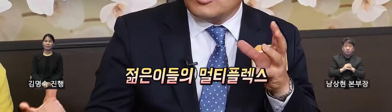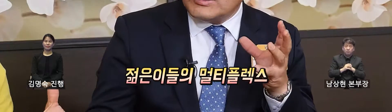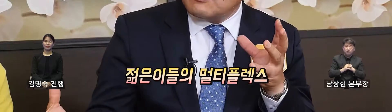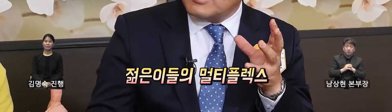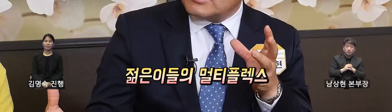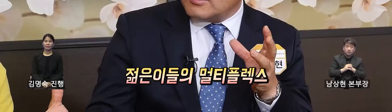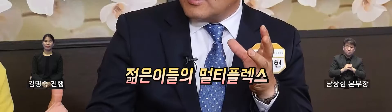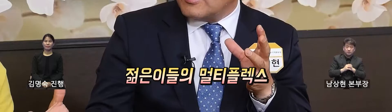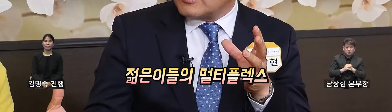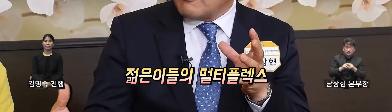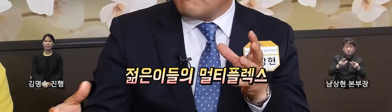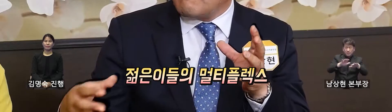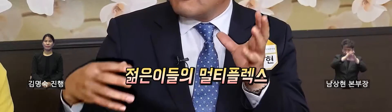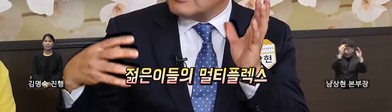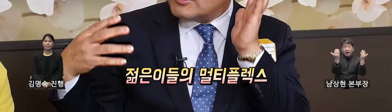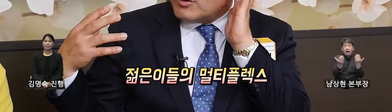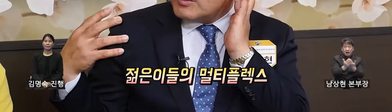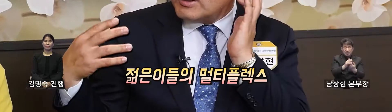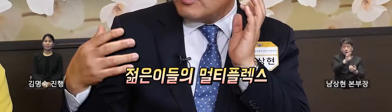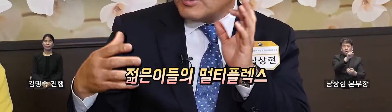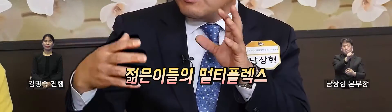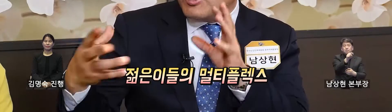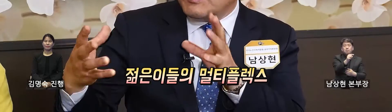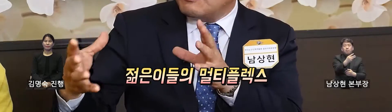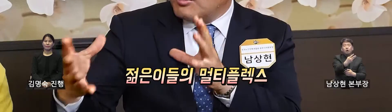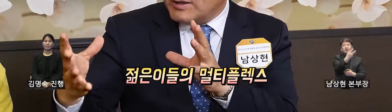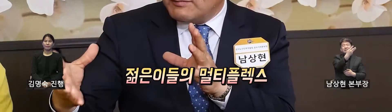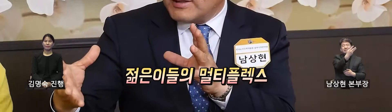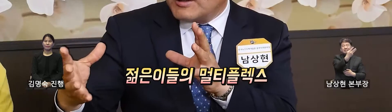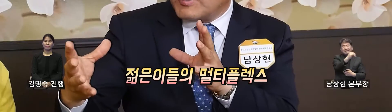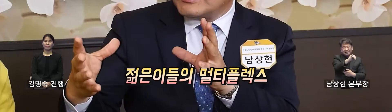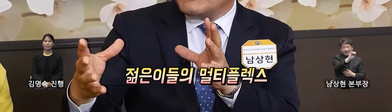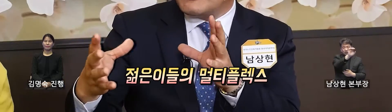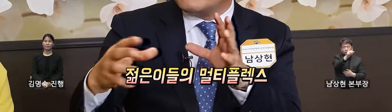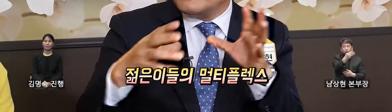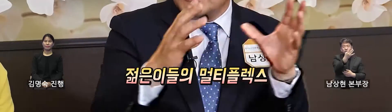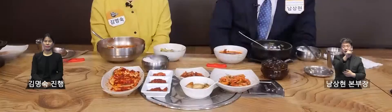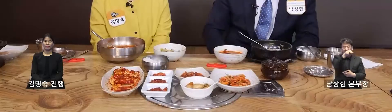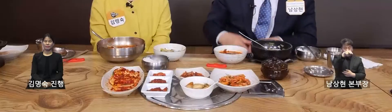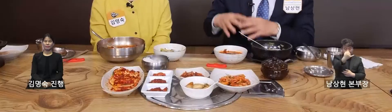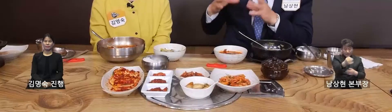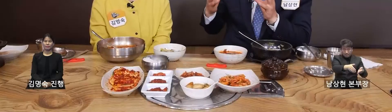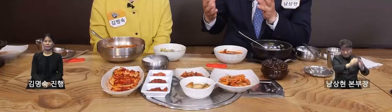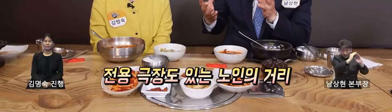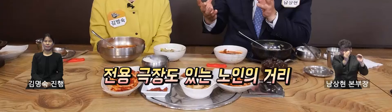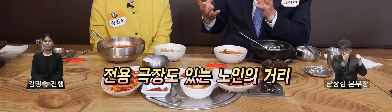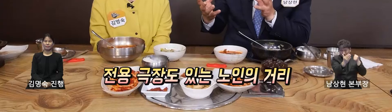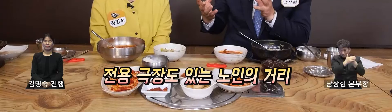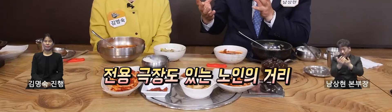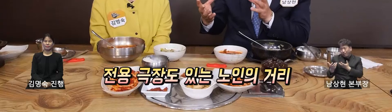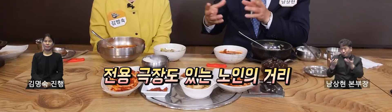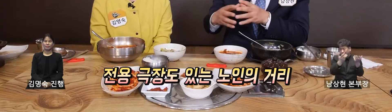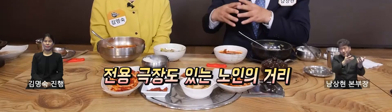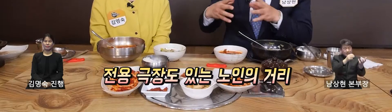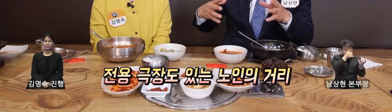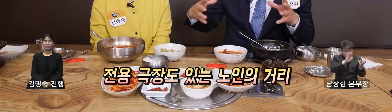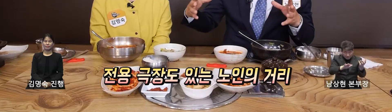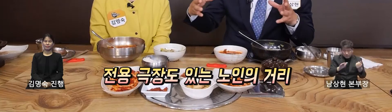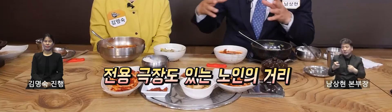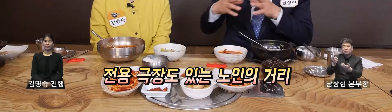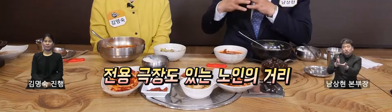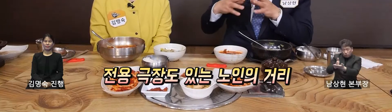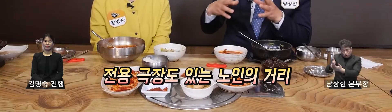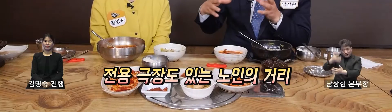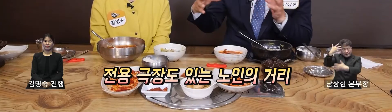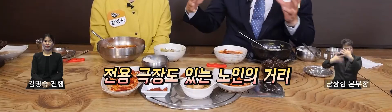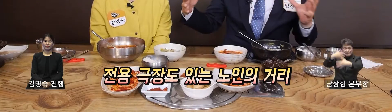다 멀티플렉스가 생겨서 젊은 친구들은 멀티플렉스로 가지만 전용극장도 만들고 그